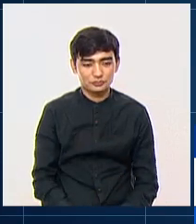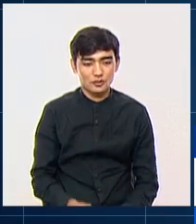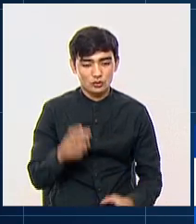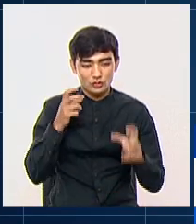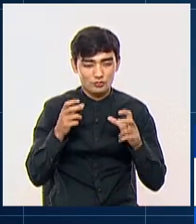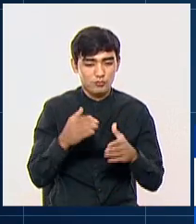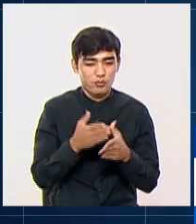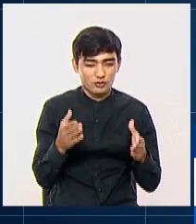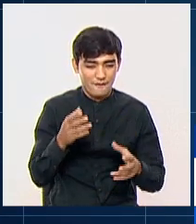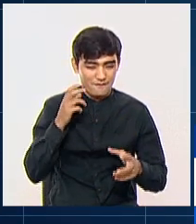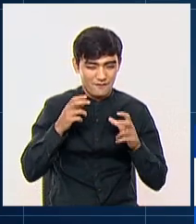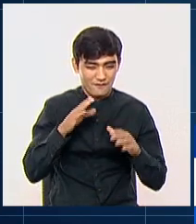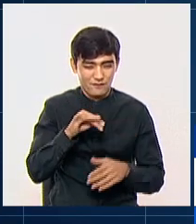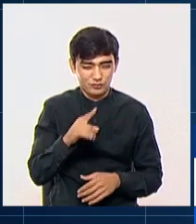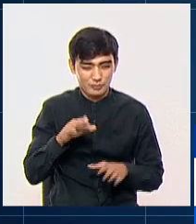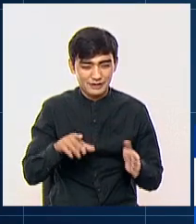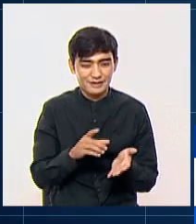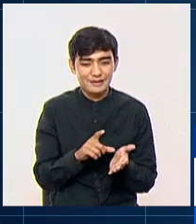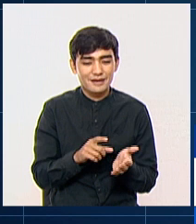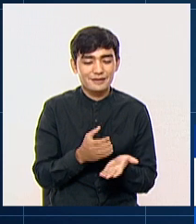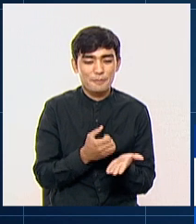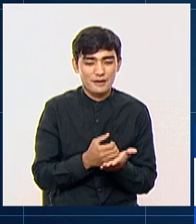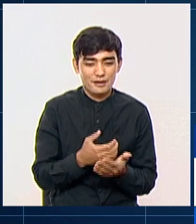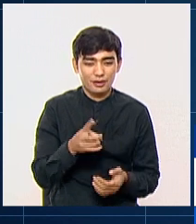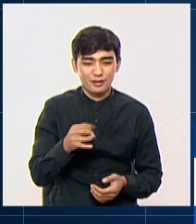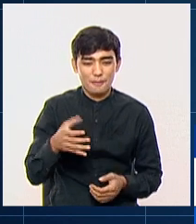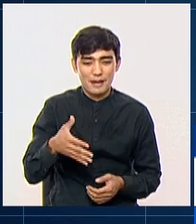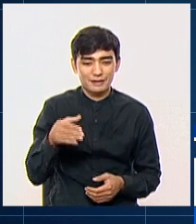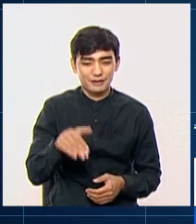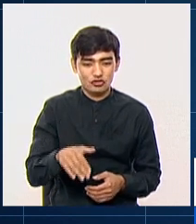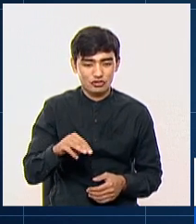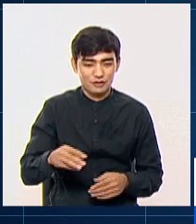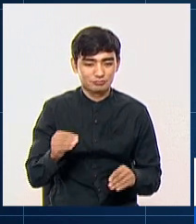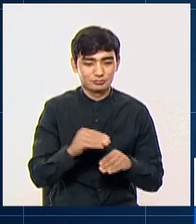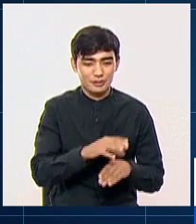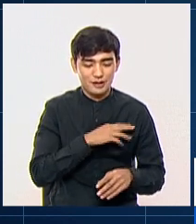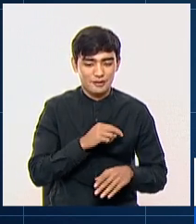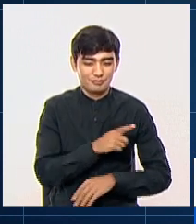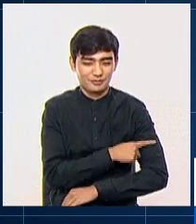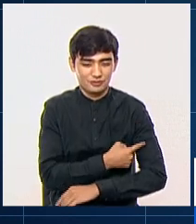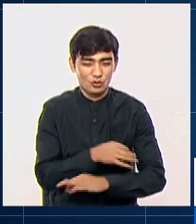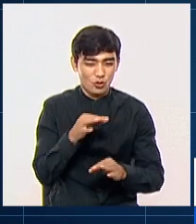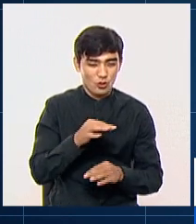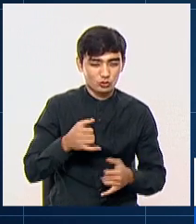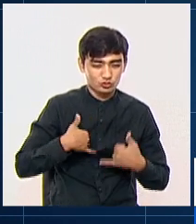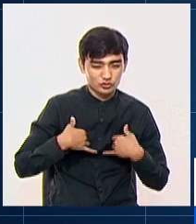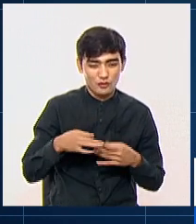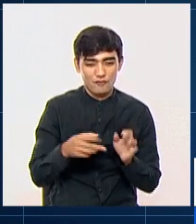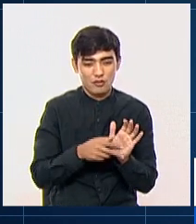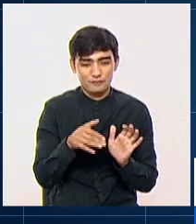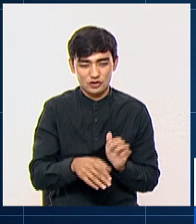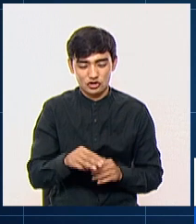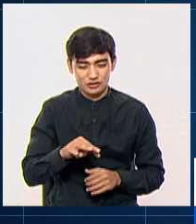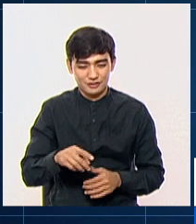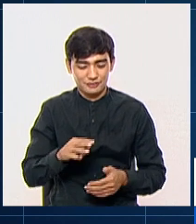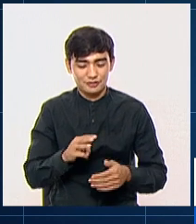Студентам большинства вузов стипендию подняли на 5 тысяч тенге, учащимся медицинских и педагогических университетов на 8 тысяч,